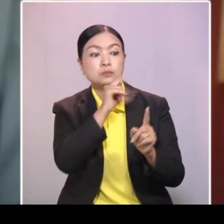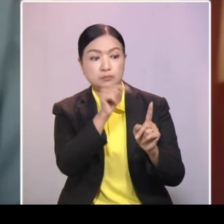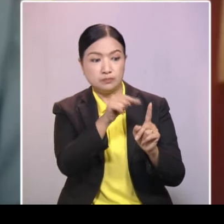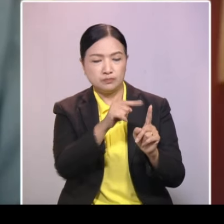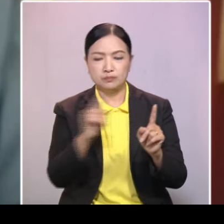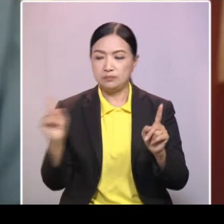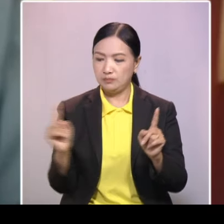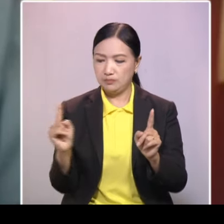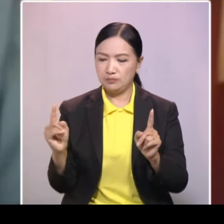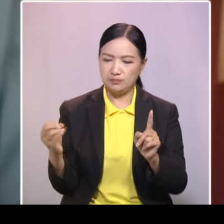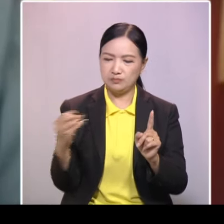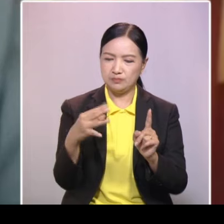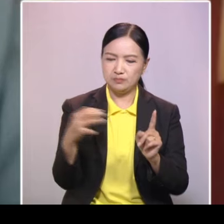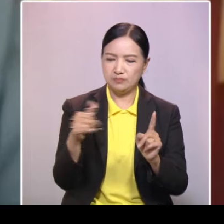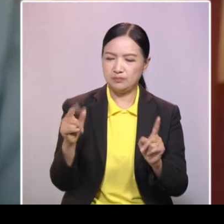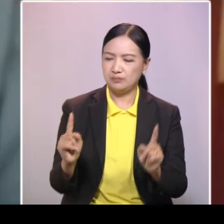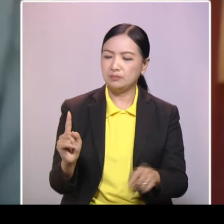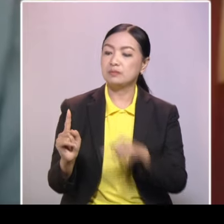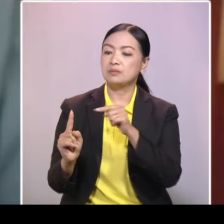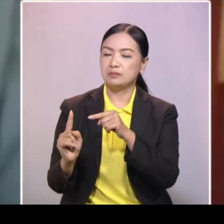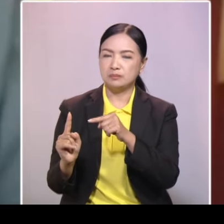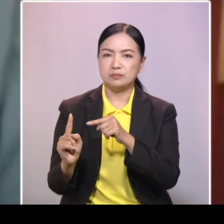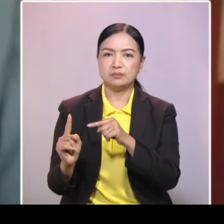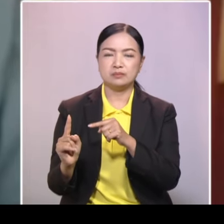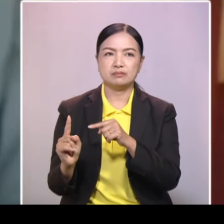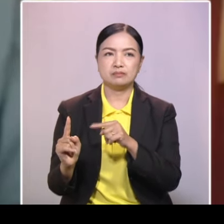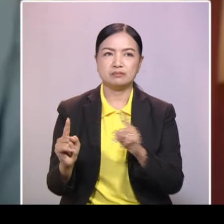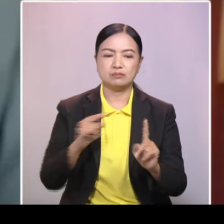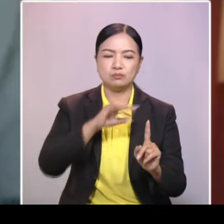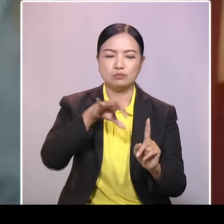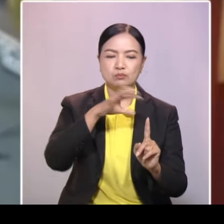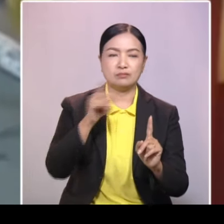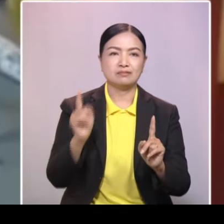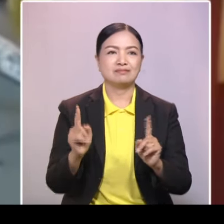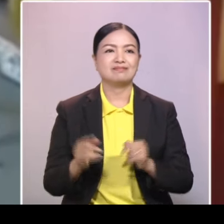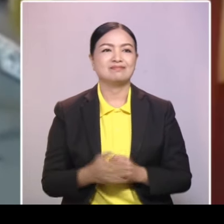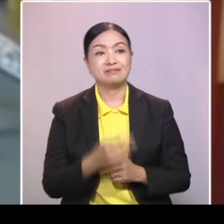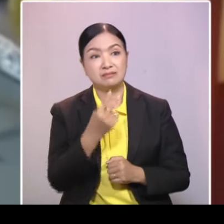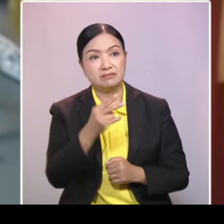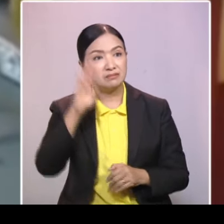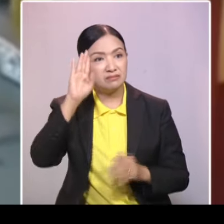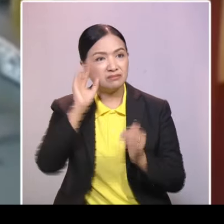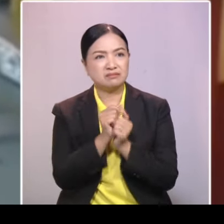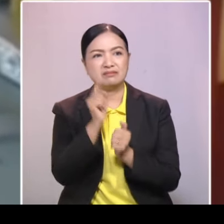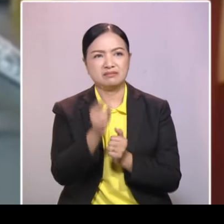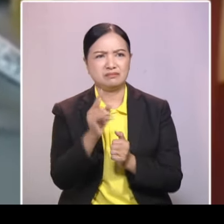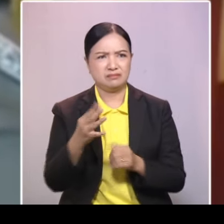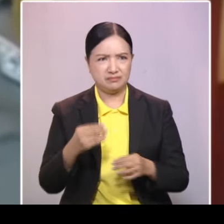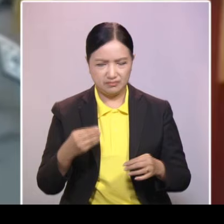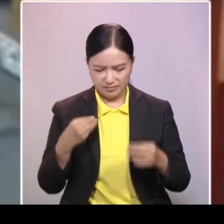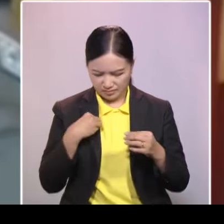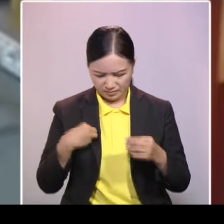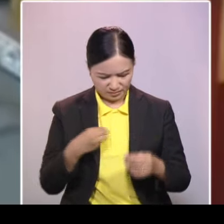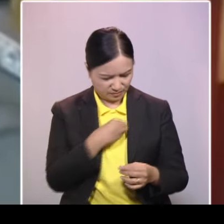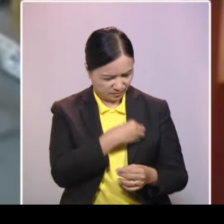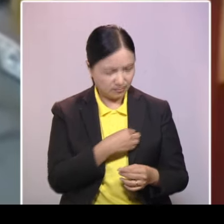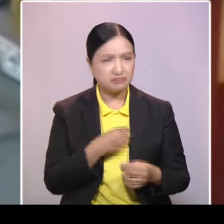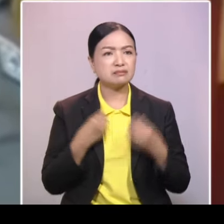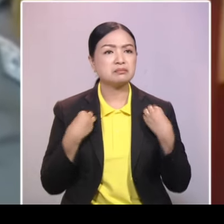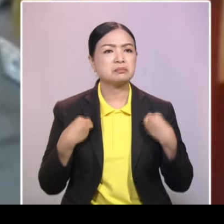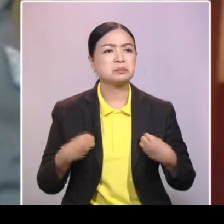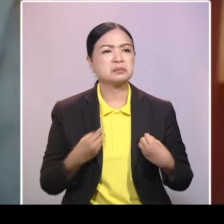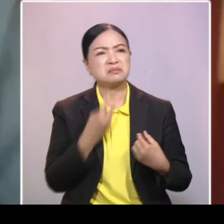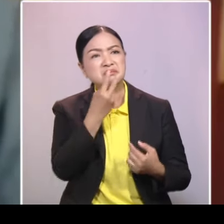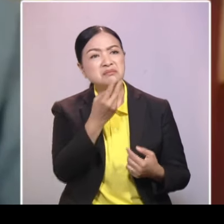ระวขาบอกวเห็นเคื่องแบบตอนแรกผมก็ฮาก้าแล้วใครจะไปเชื่อวเป็อำรวจจริemployeesokeใหูก่อนมนนั้จะใหญ่ขนานั้หล